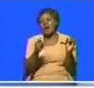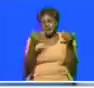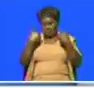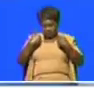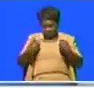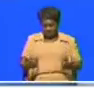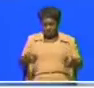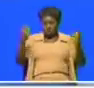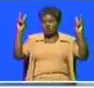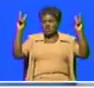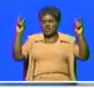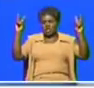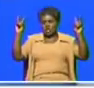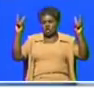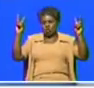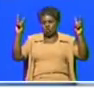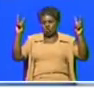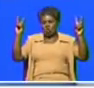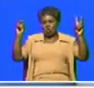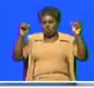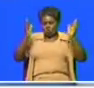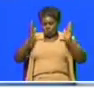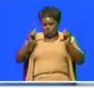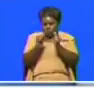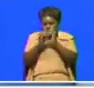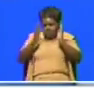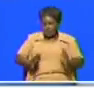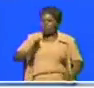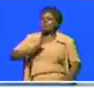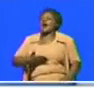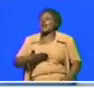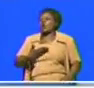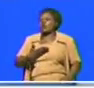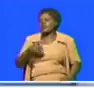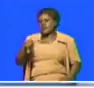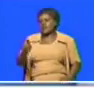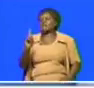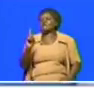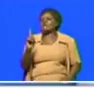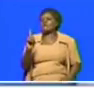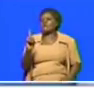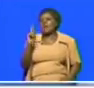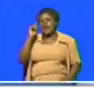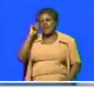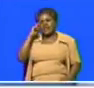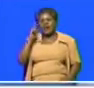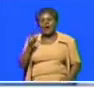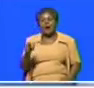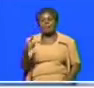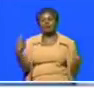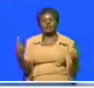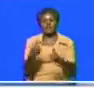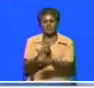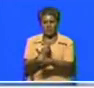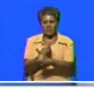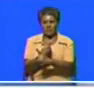kibinafsi, na aliye kasirisho na hayo matamshi achukue hatua zake za kibinafsi. Nafikiri sasa hapo ndio tupo, na ndio